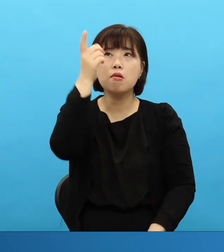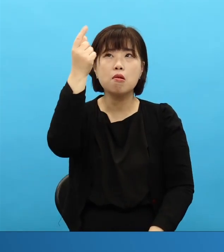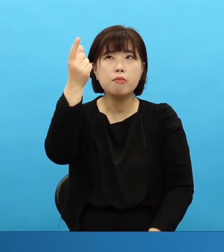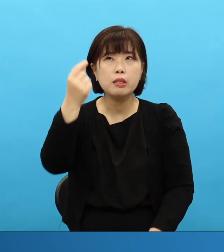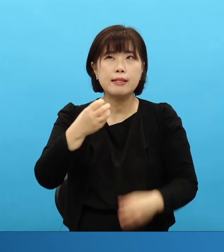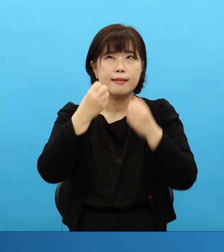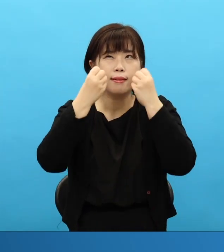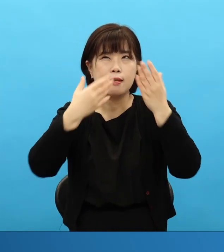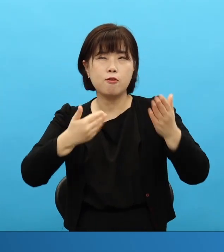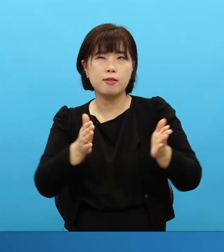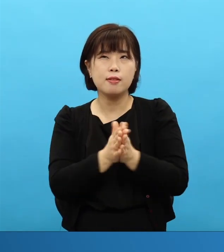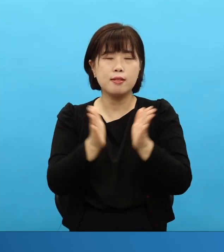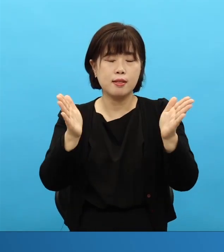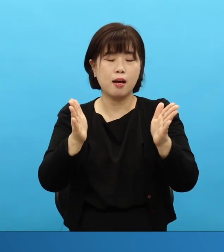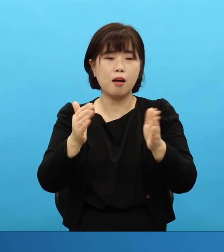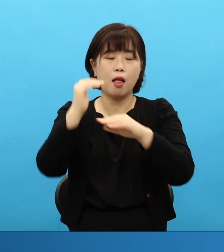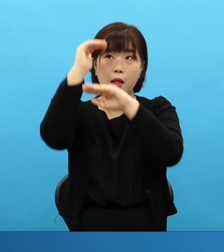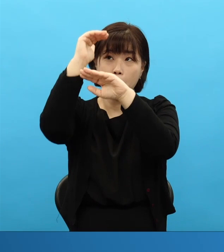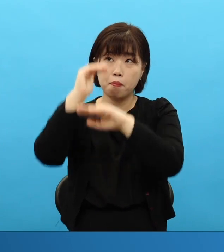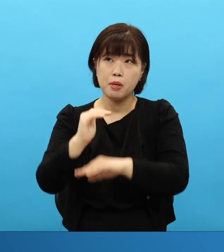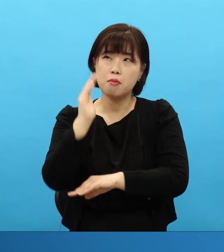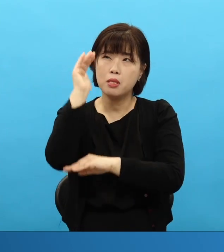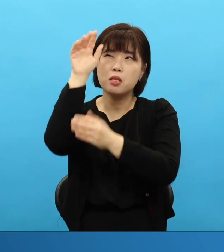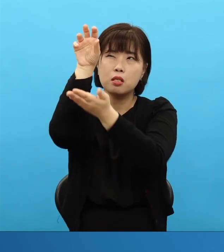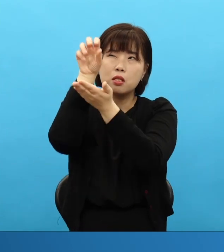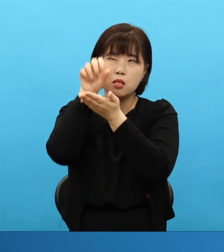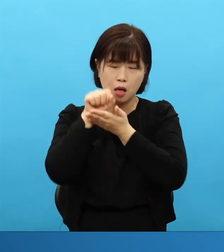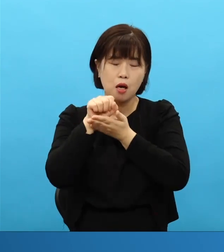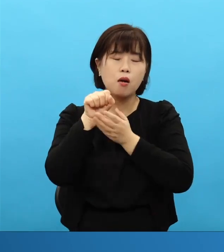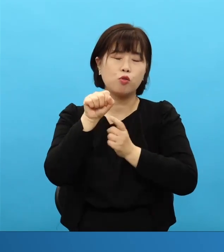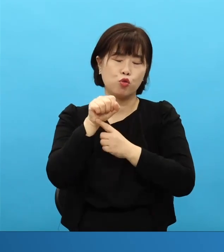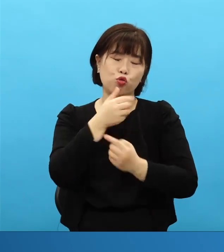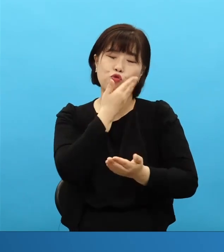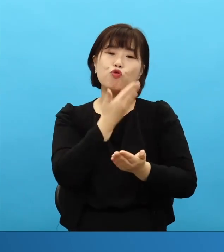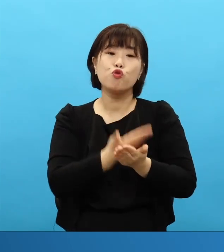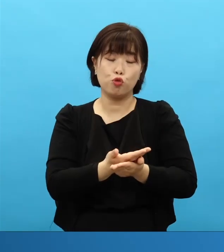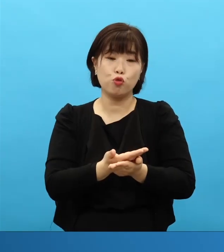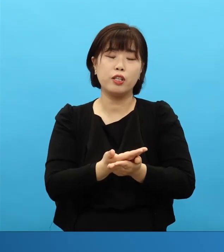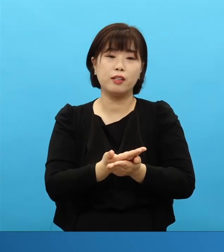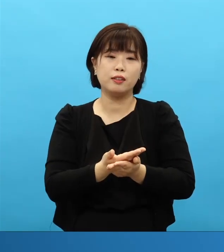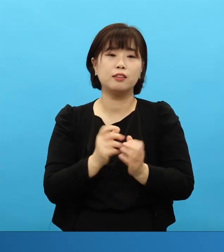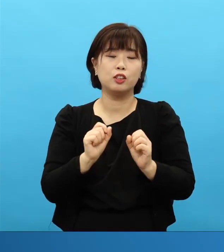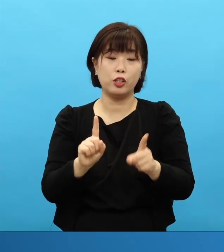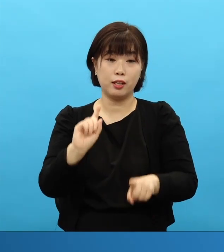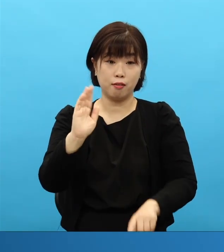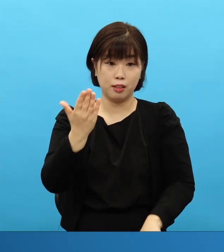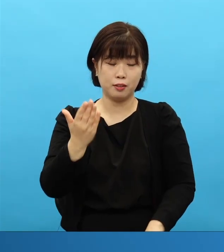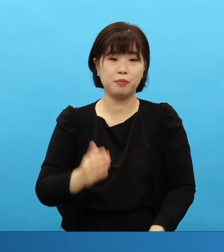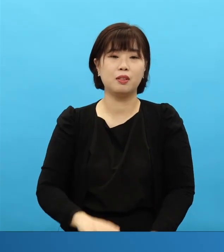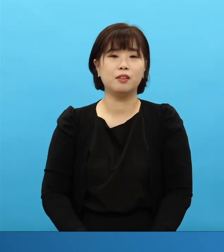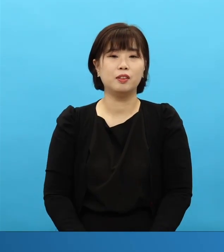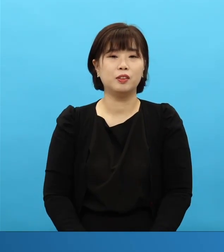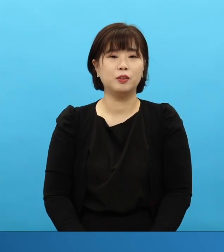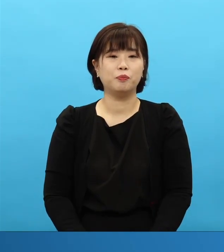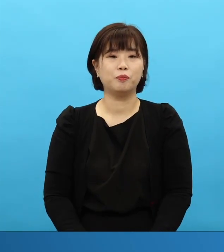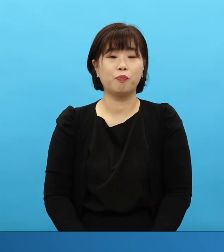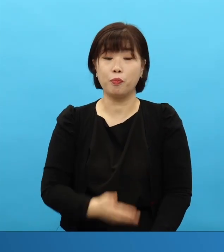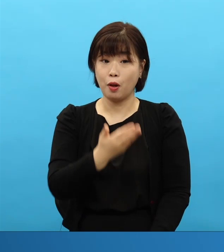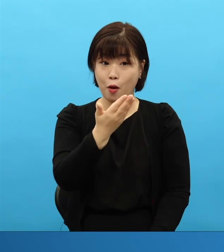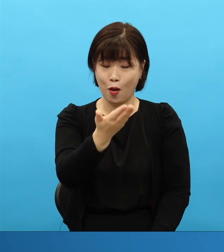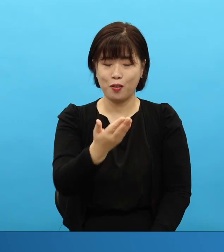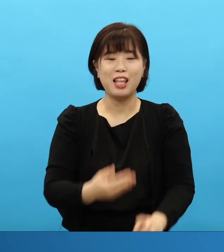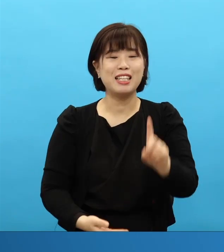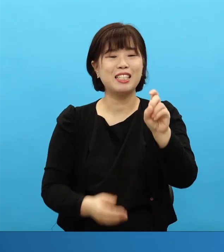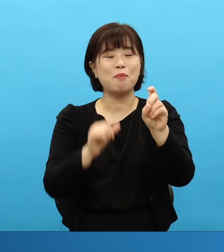새로 시작할 수 있는 중요한 터닝 포인트가 된 것 같습니다. 네, 장로님 이제 제11회 렘넌트 망대십니다.